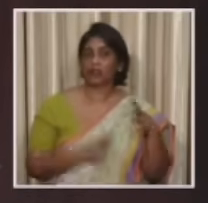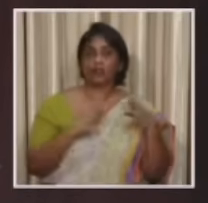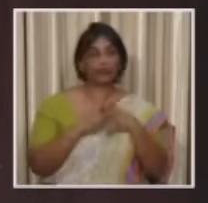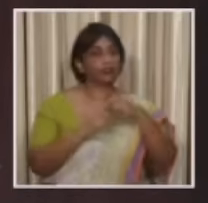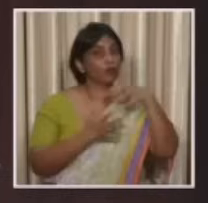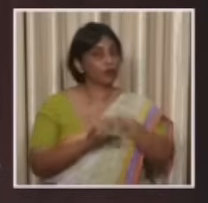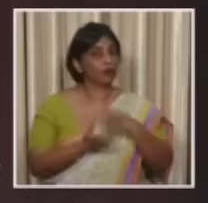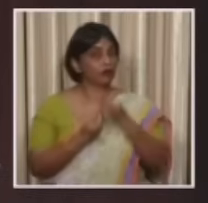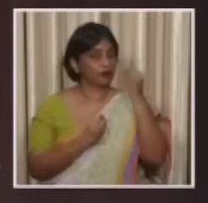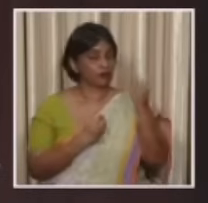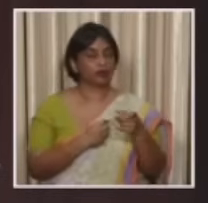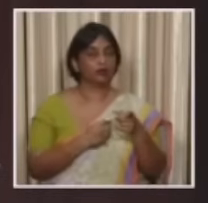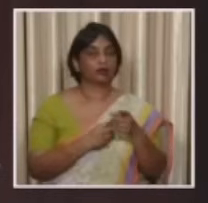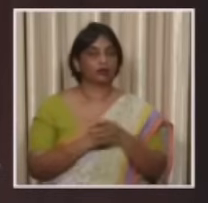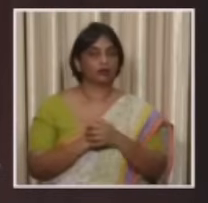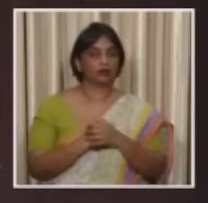බස්නාහිර දීලා තියෙනවා